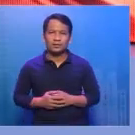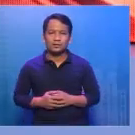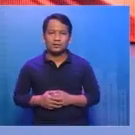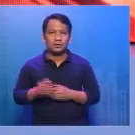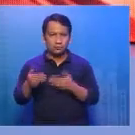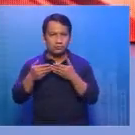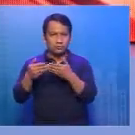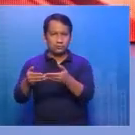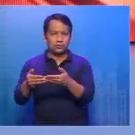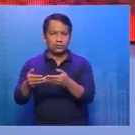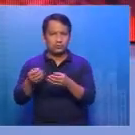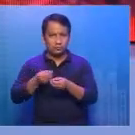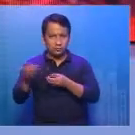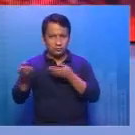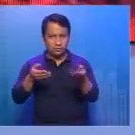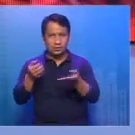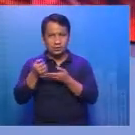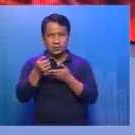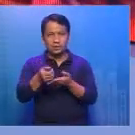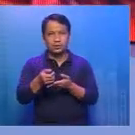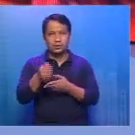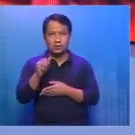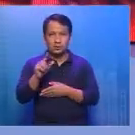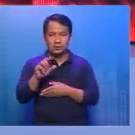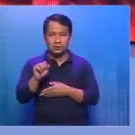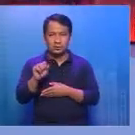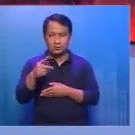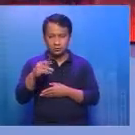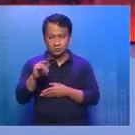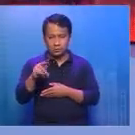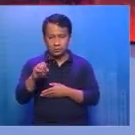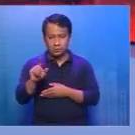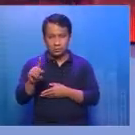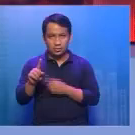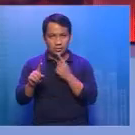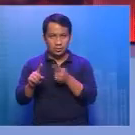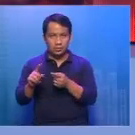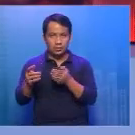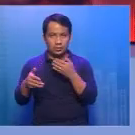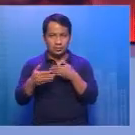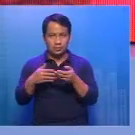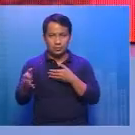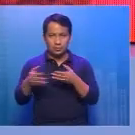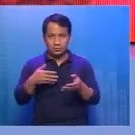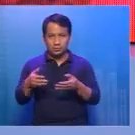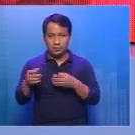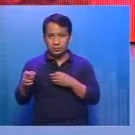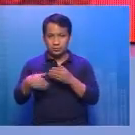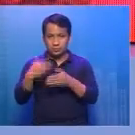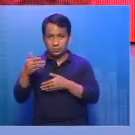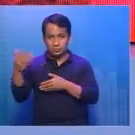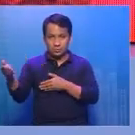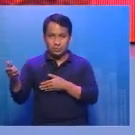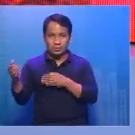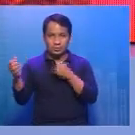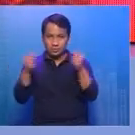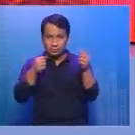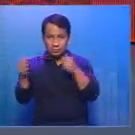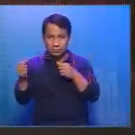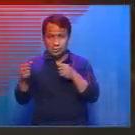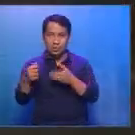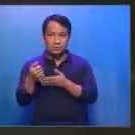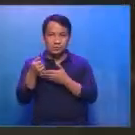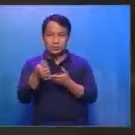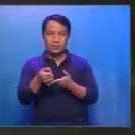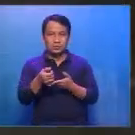Walang humpay ang pamimigay ng tulong ng Alagang Kapatid Foundation sa mga kapatid nating nasalanta ng sunod-sunod na bagyo. Katuwang